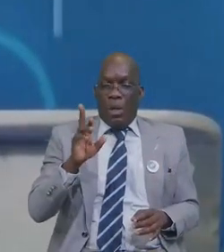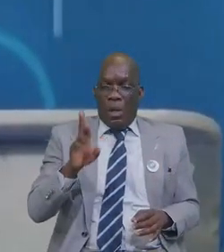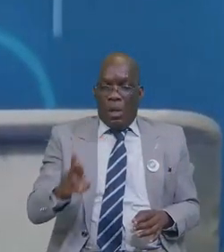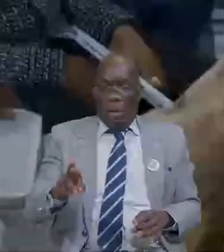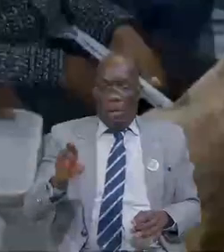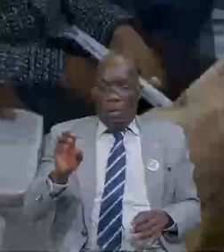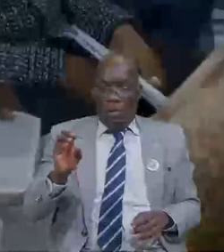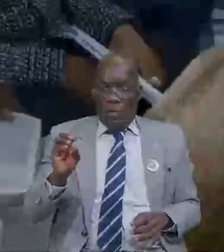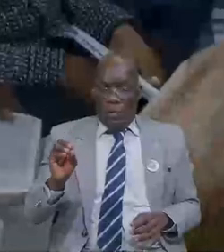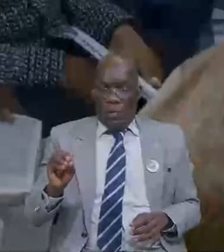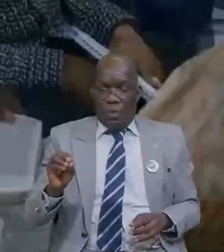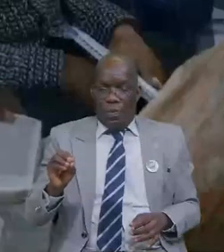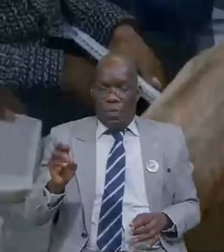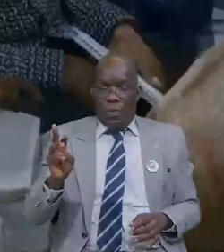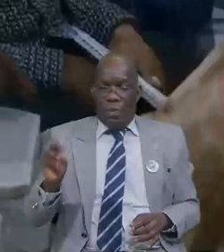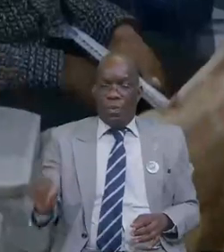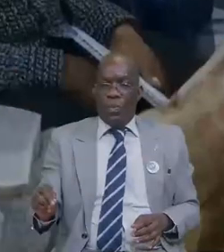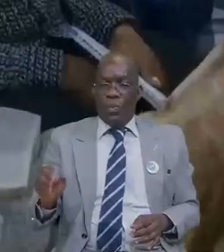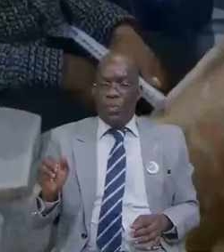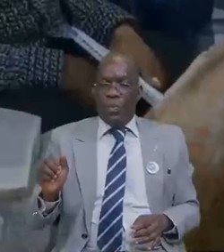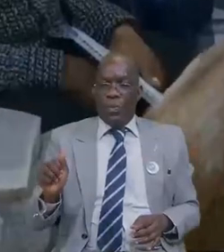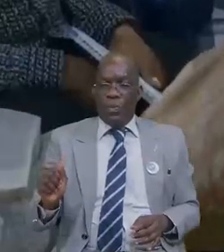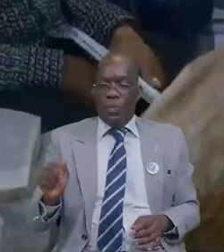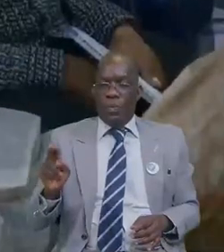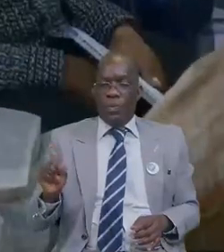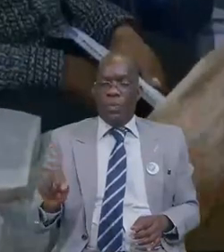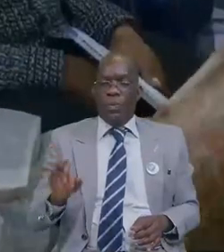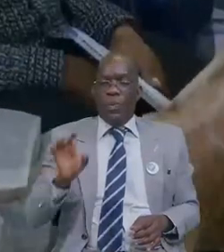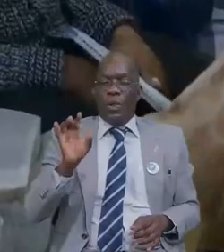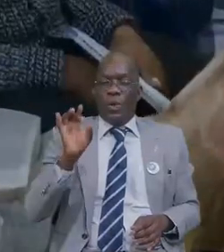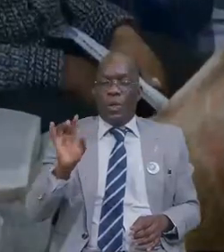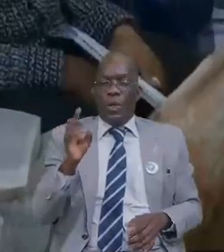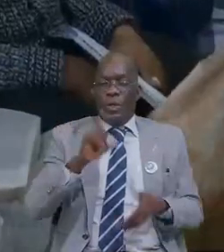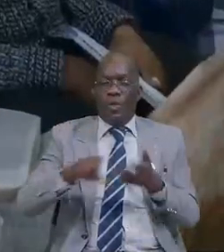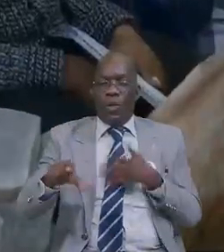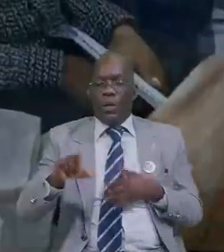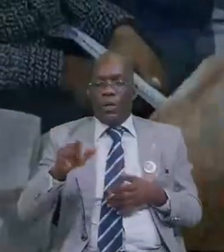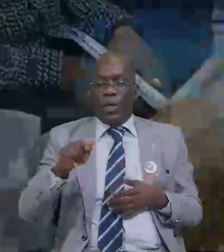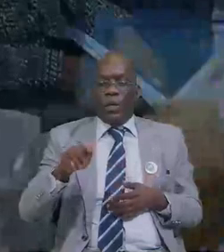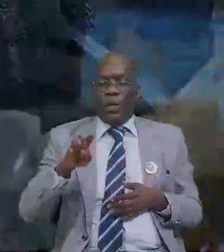en Romains 8, verset 34. Romains 8, verset